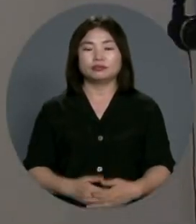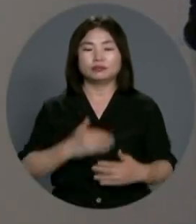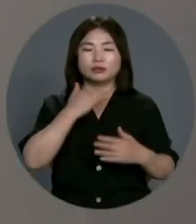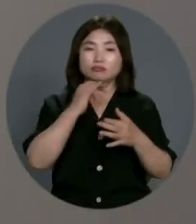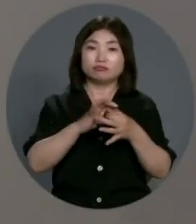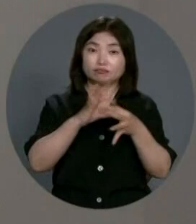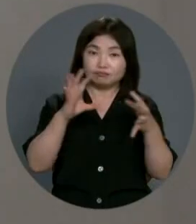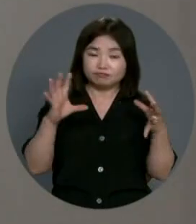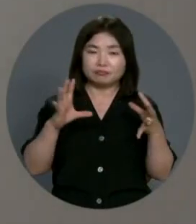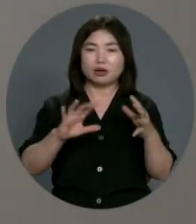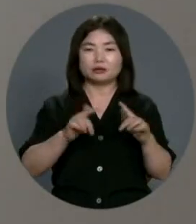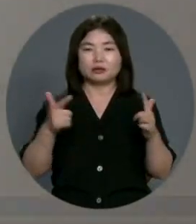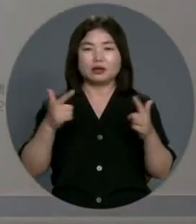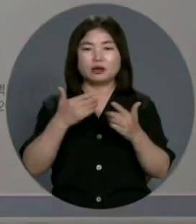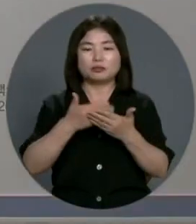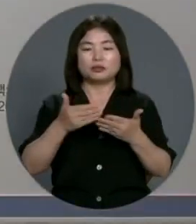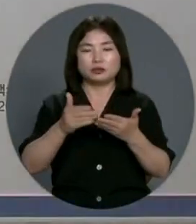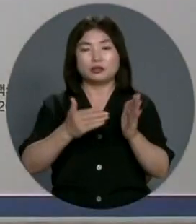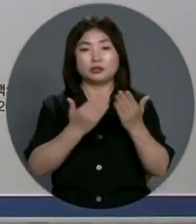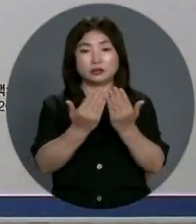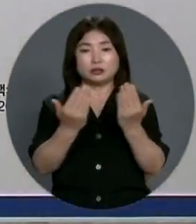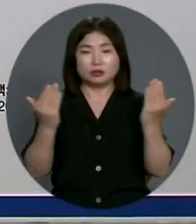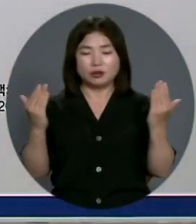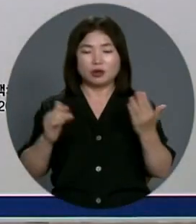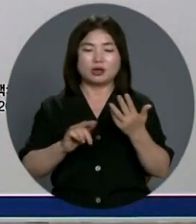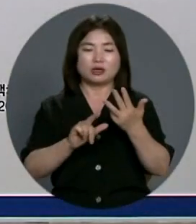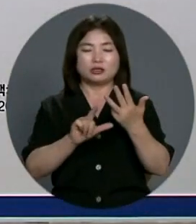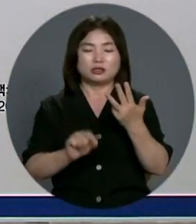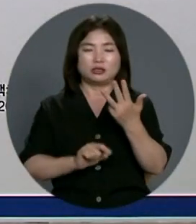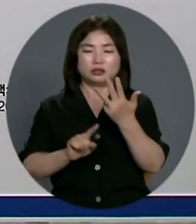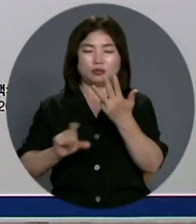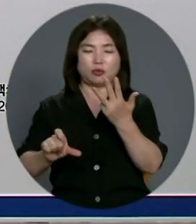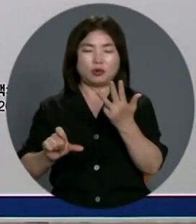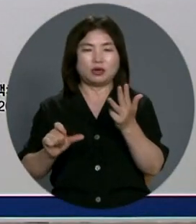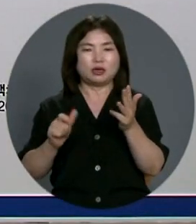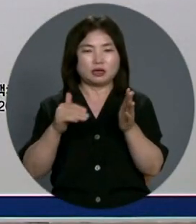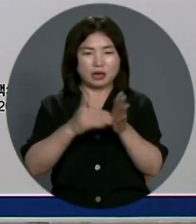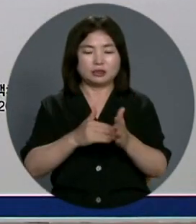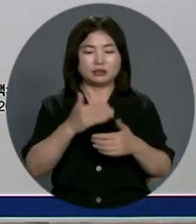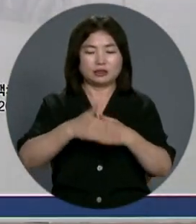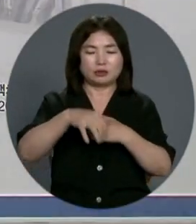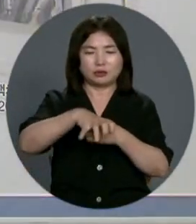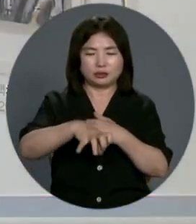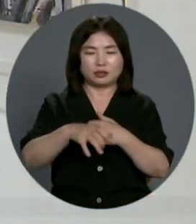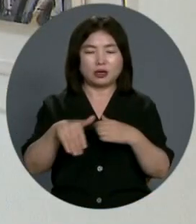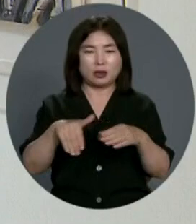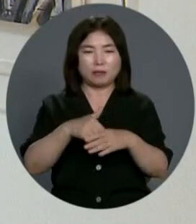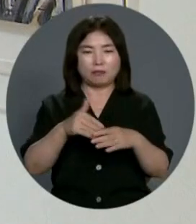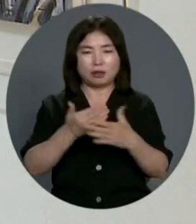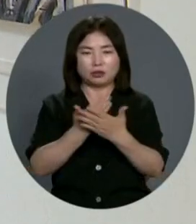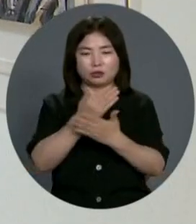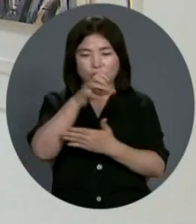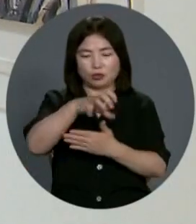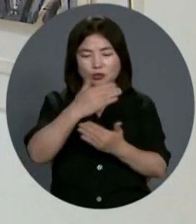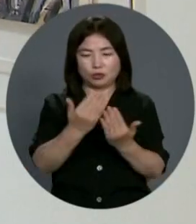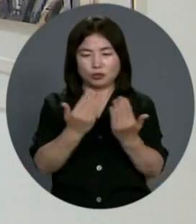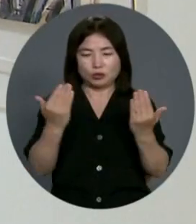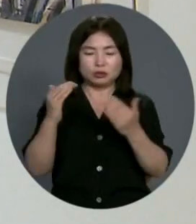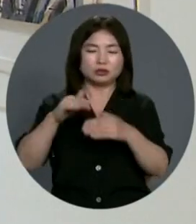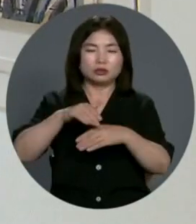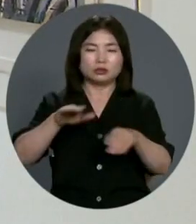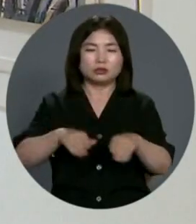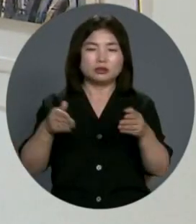세대를 뛰어넘는 리아트 프로젝트 전시회는 오는 10월 15일까지 대구예술발전소